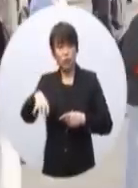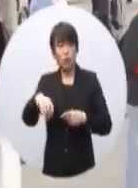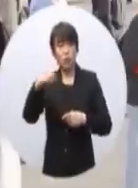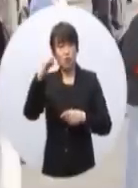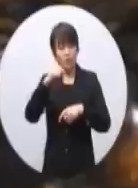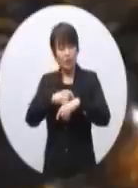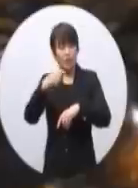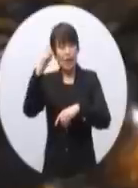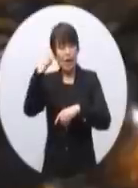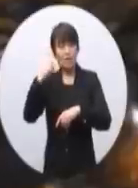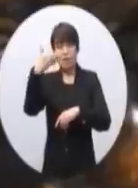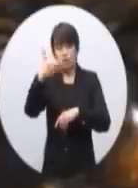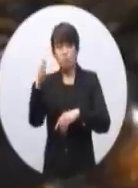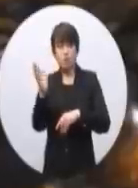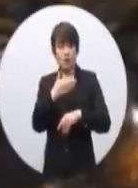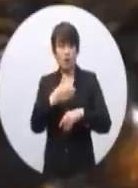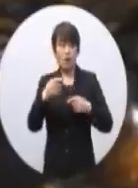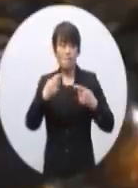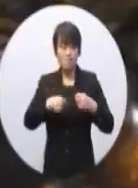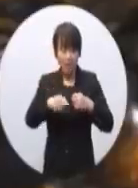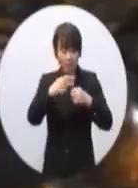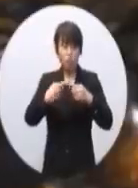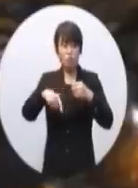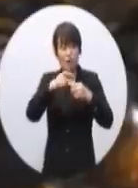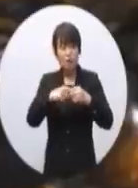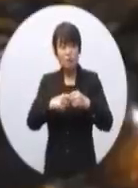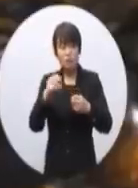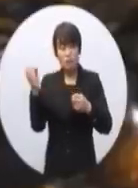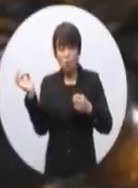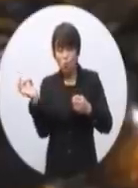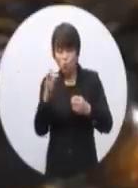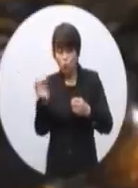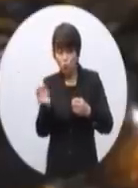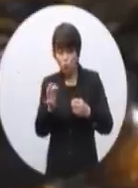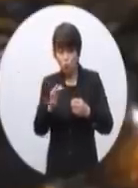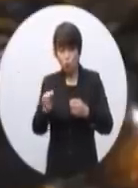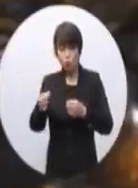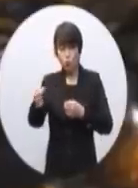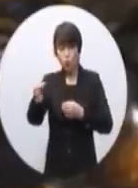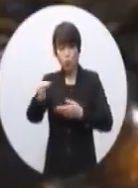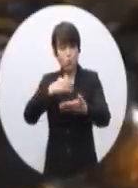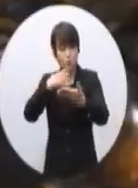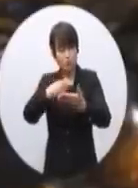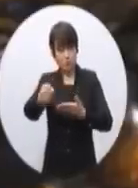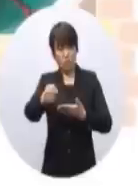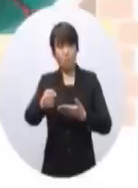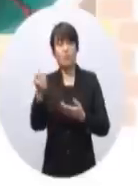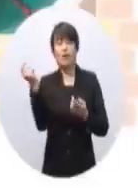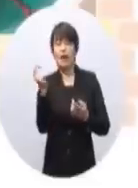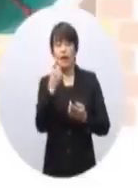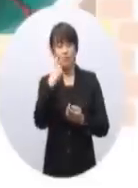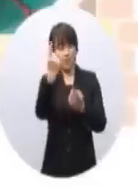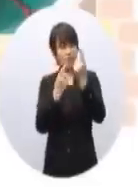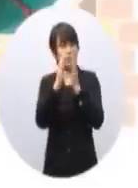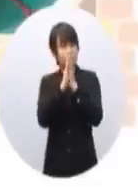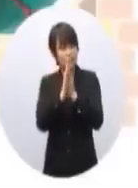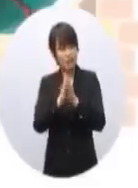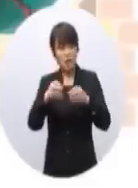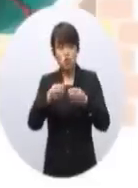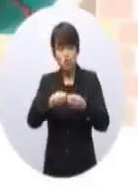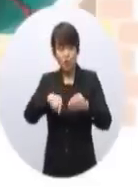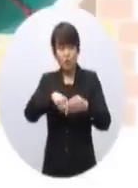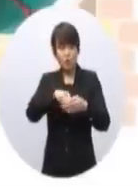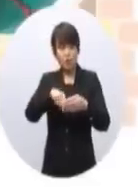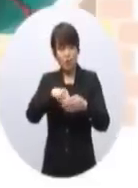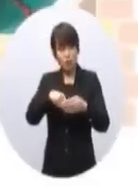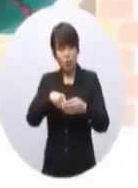から。 毎年すぐに売り切れてしまうのでお早めにお越しください。 詳しくは茅